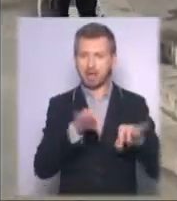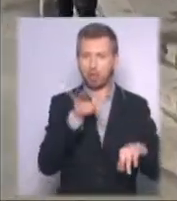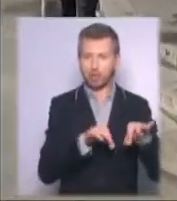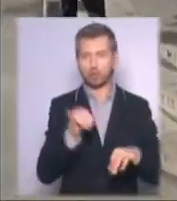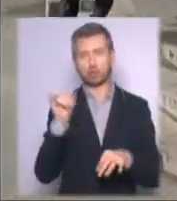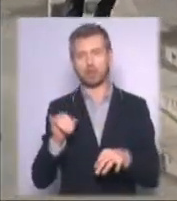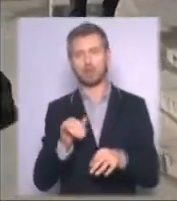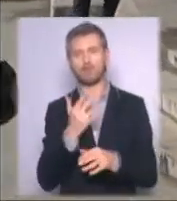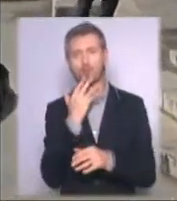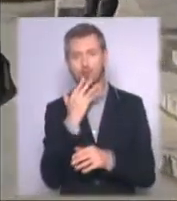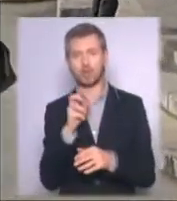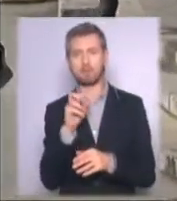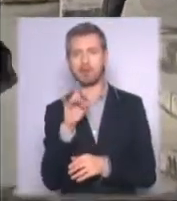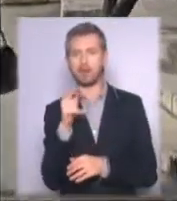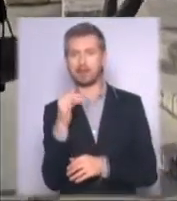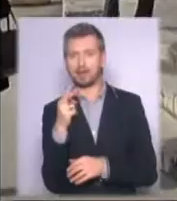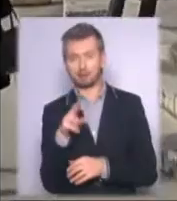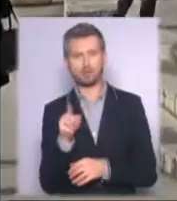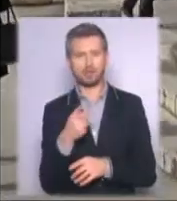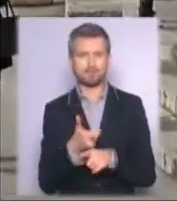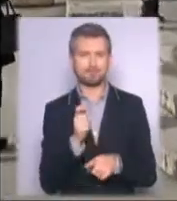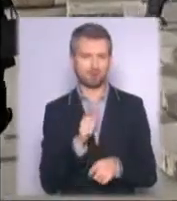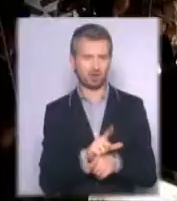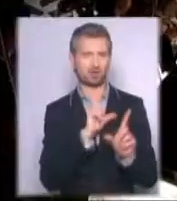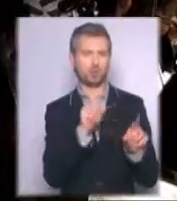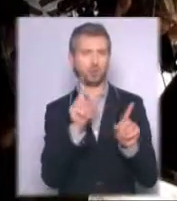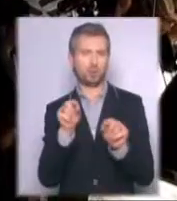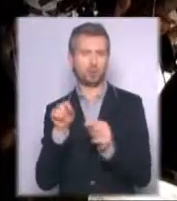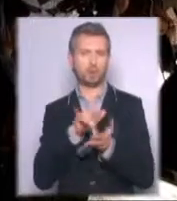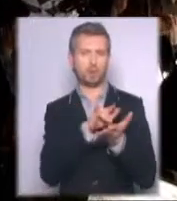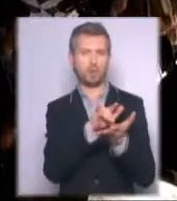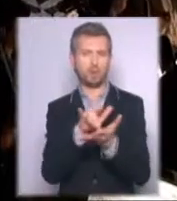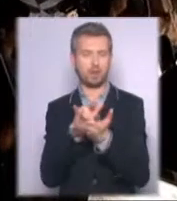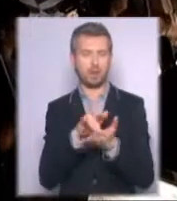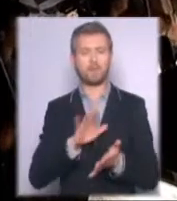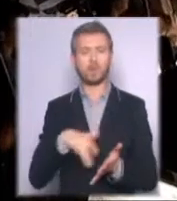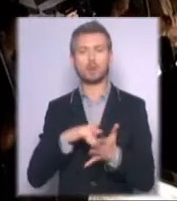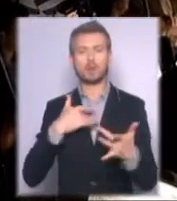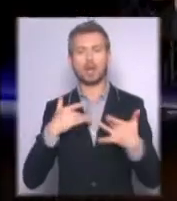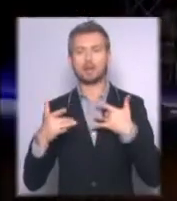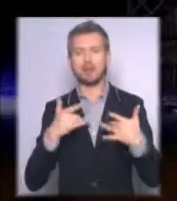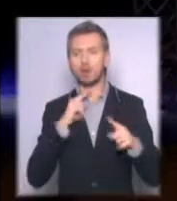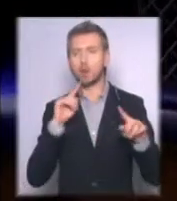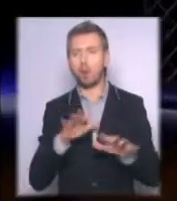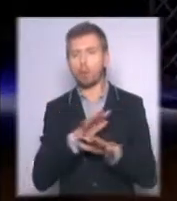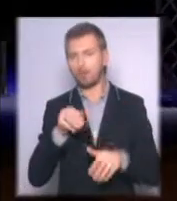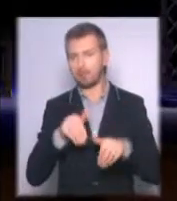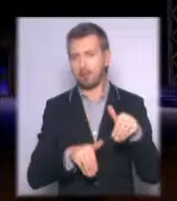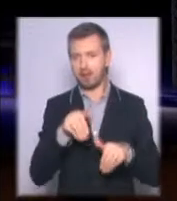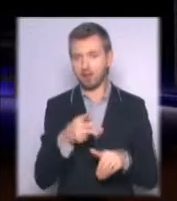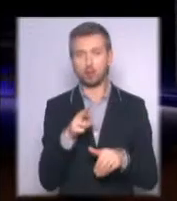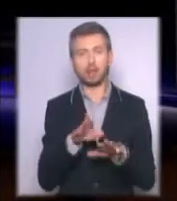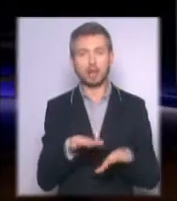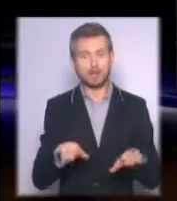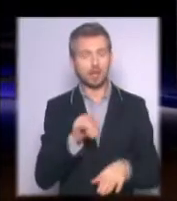фольклорний «Берегиня», які здебільшого дають виїзні вистави для дітей та юнацтва. Муніципальний театр опери і балету для дітей